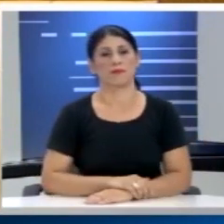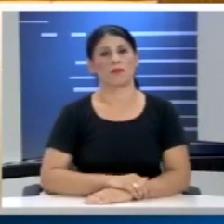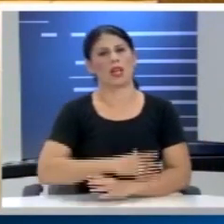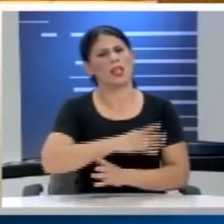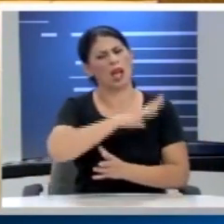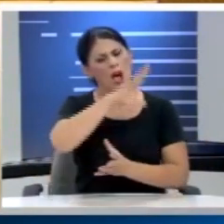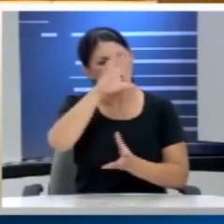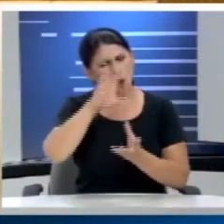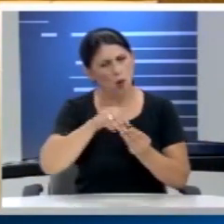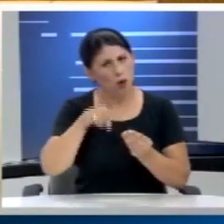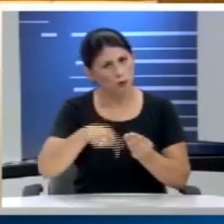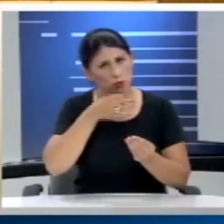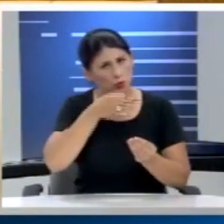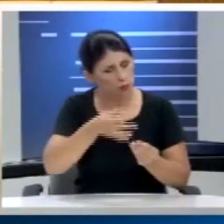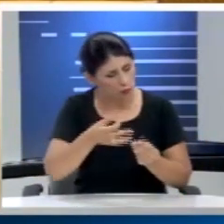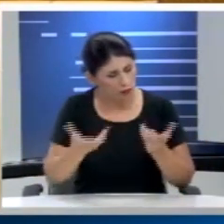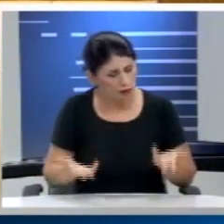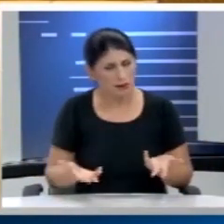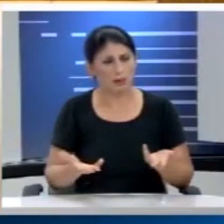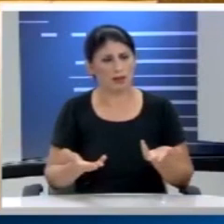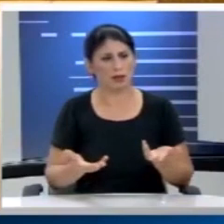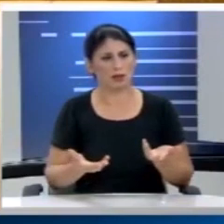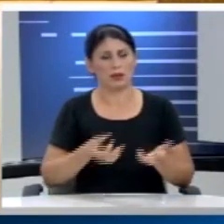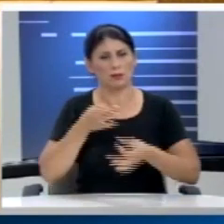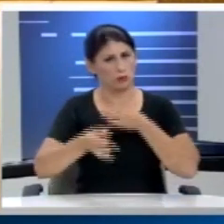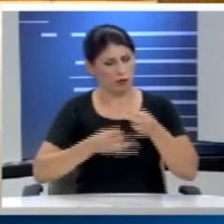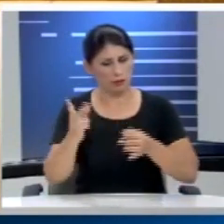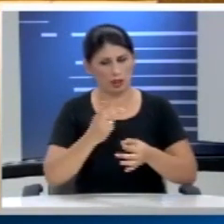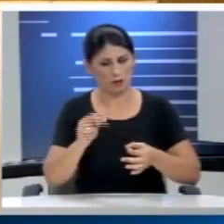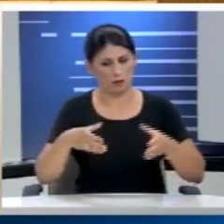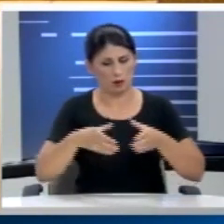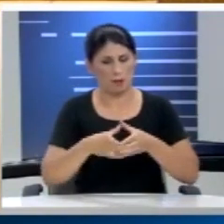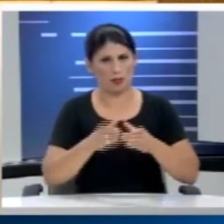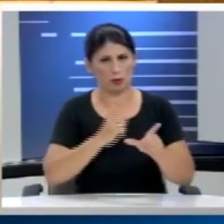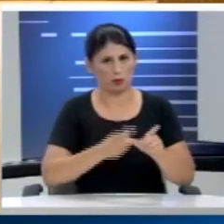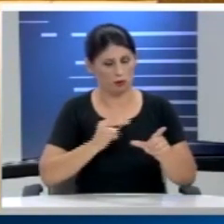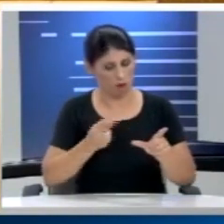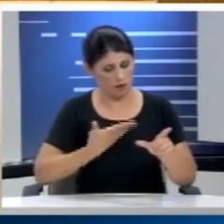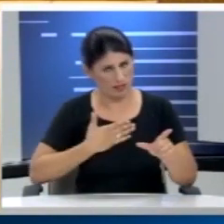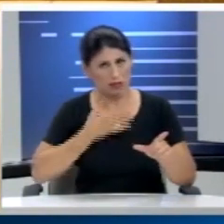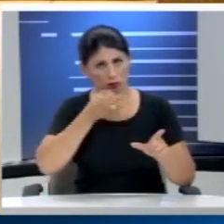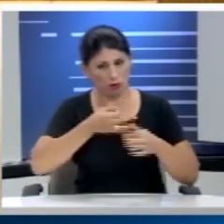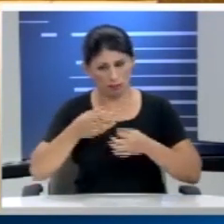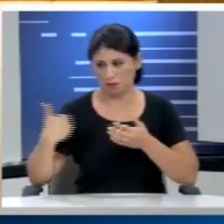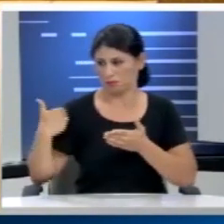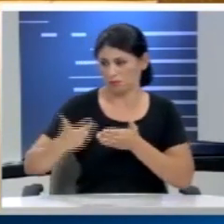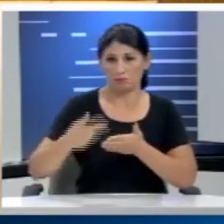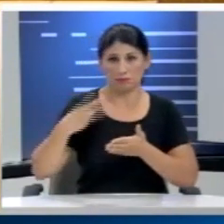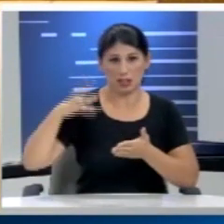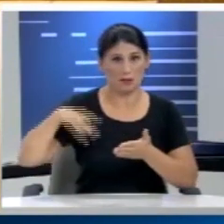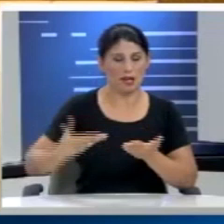αυτούς και άλλους λόγους που σας ανέπτυξε η κοινοβουλευτική ομάδα του ΚΚΕ, οι βουλευτές μας αυτές τις μέρες,